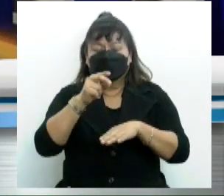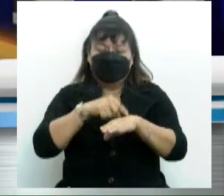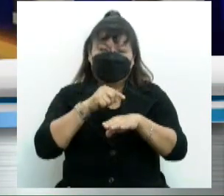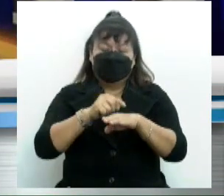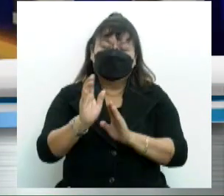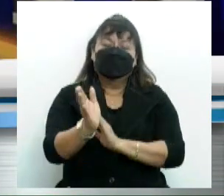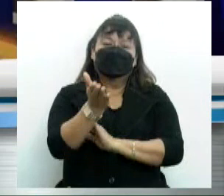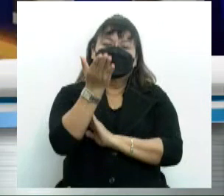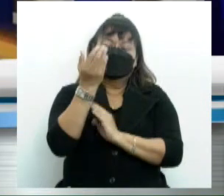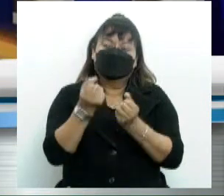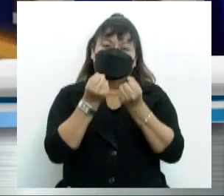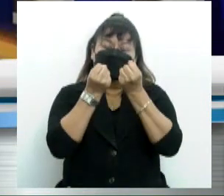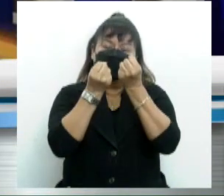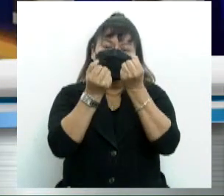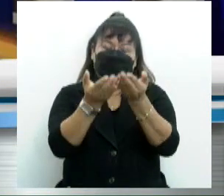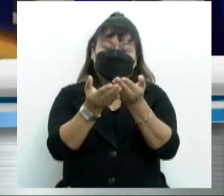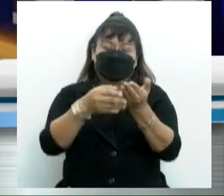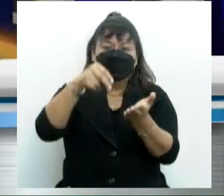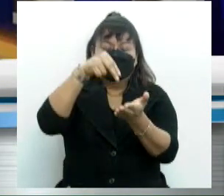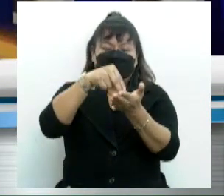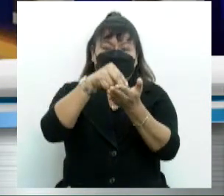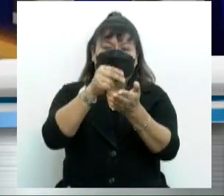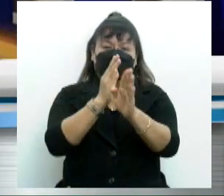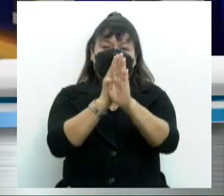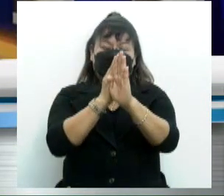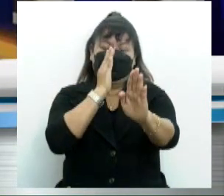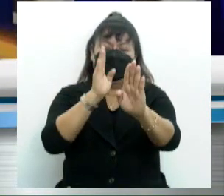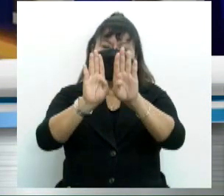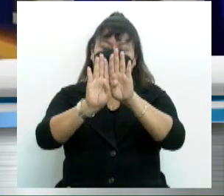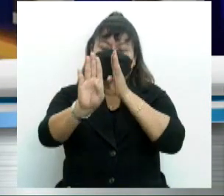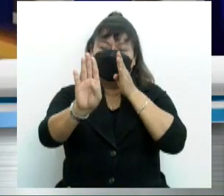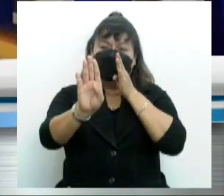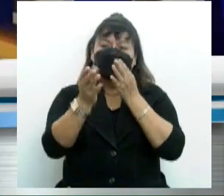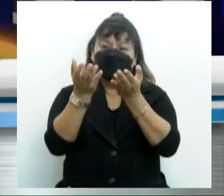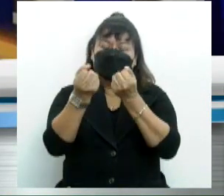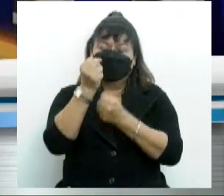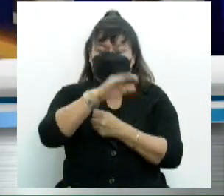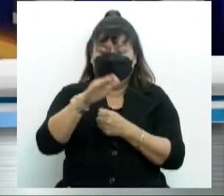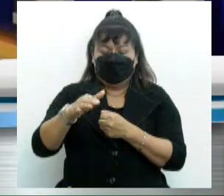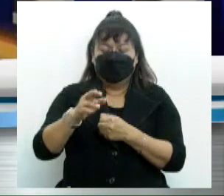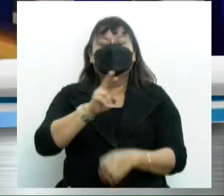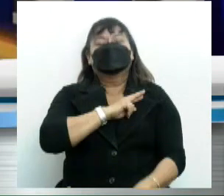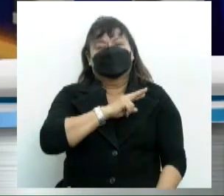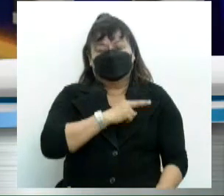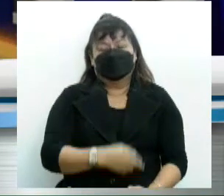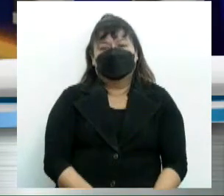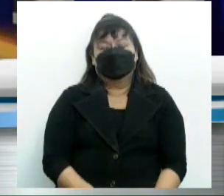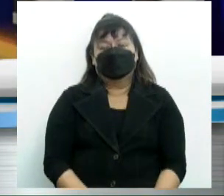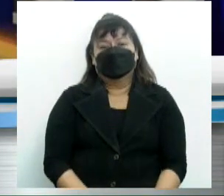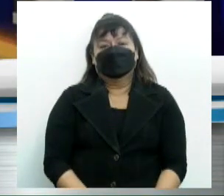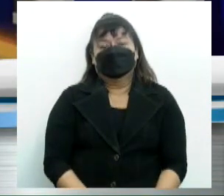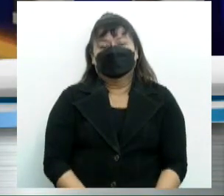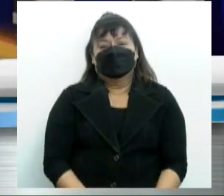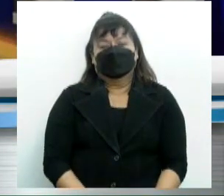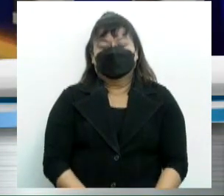นะเสียสละไปยืนอยู่หน้าประตูคอยรับเด็กนักเรียนด้วยตัวท่านเองนะครับที่